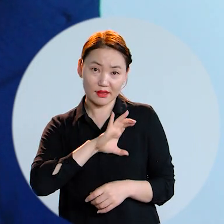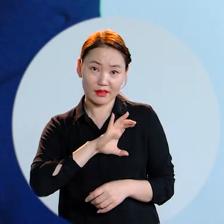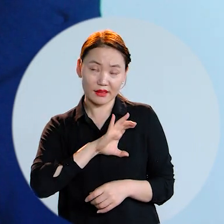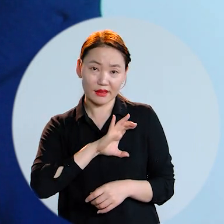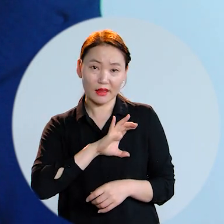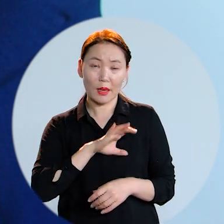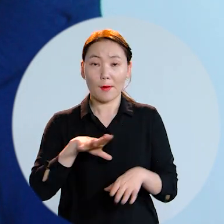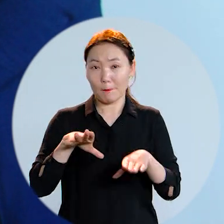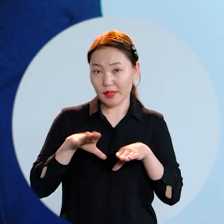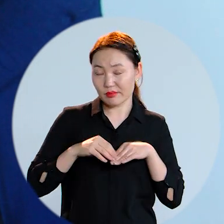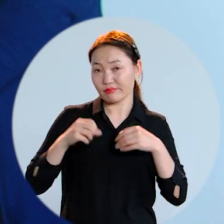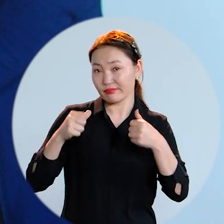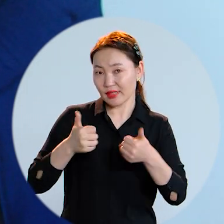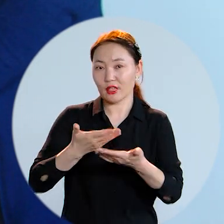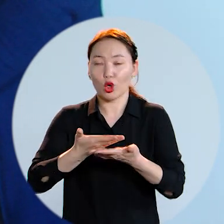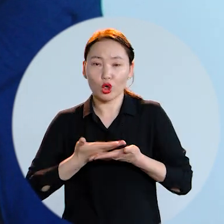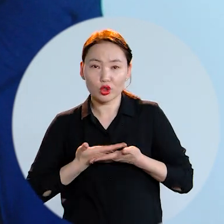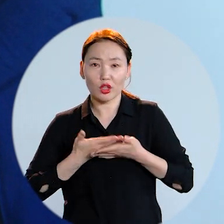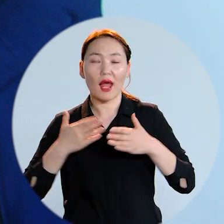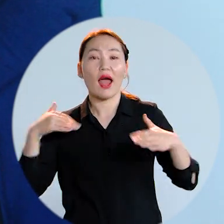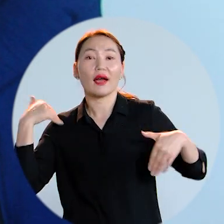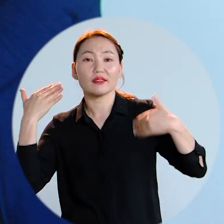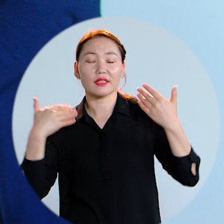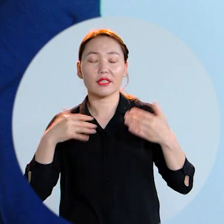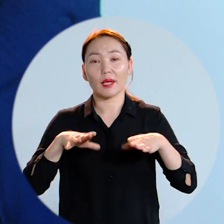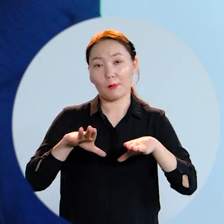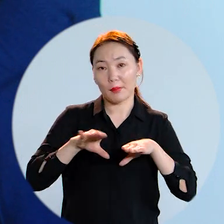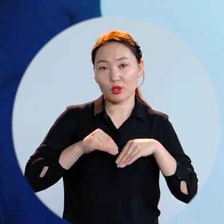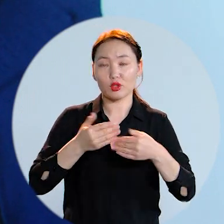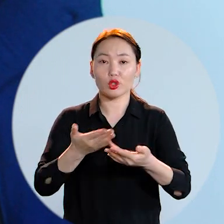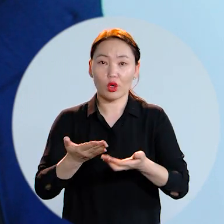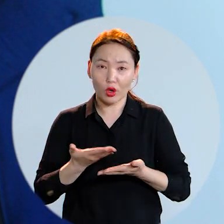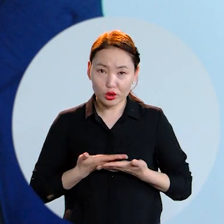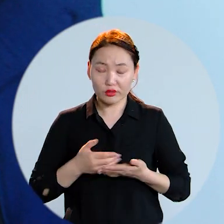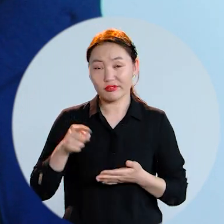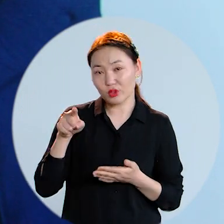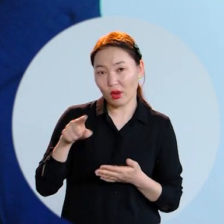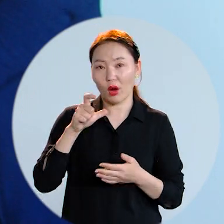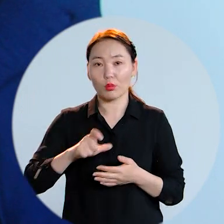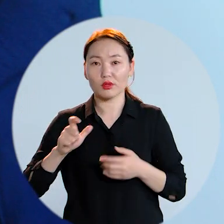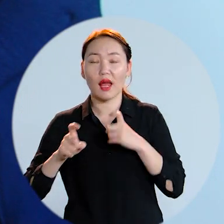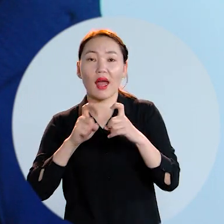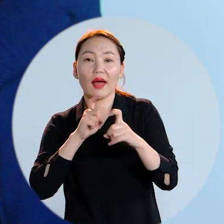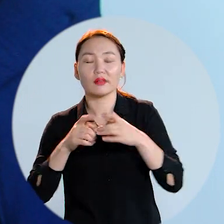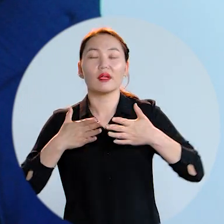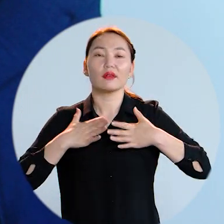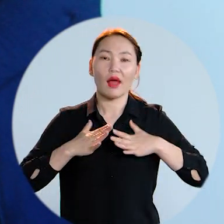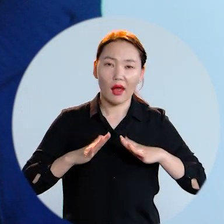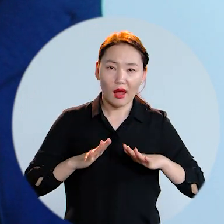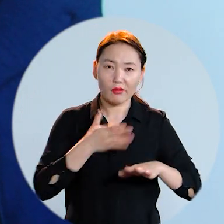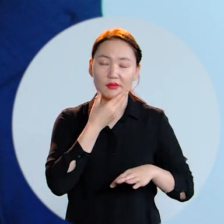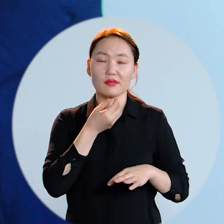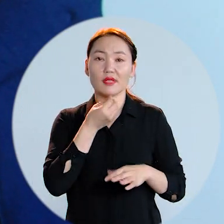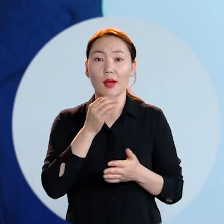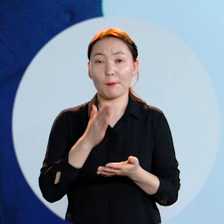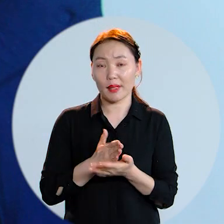бий болгодог, танд ер нь аз жаргалыг мэдрүүлдэг. Тэр хүмүүстэй холбоо харилцаа тогтооход та тайван сайхан байдаг бол энэ эерэг зөв холбоо харилцаа